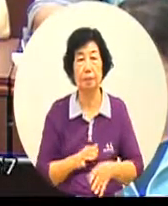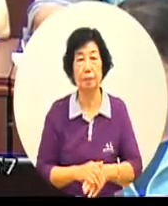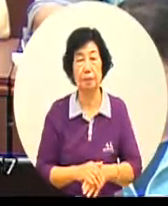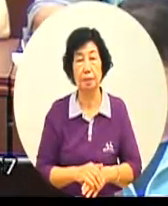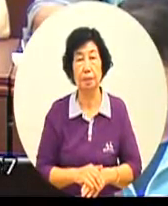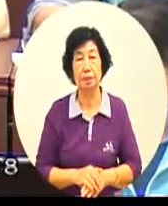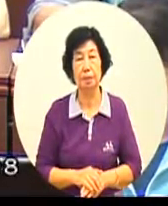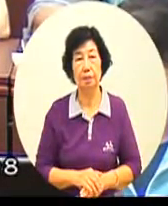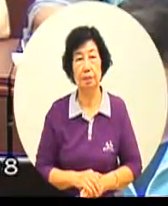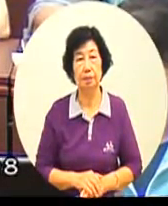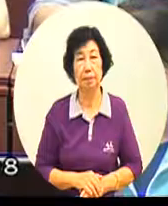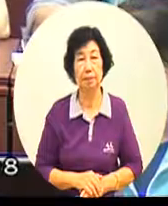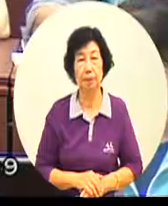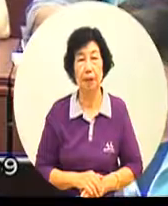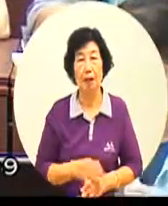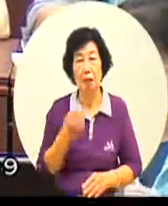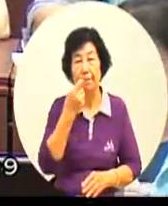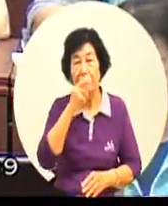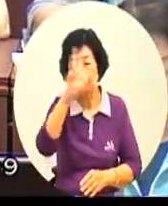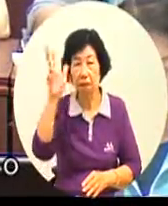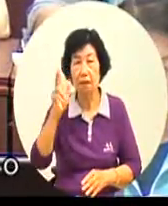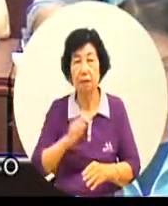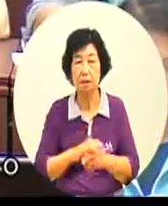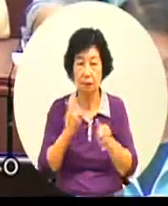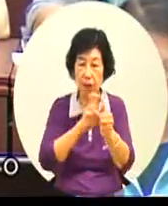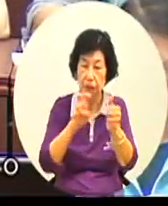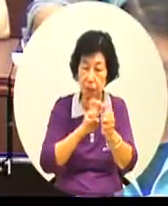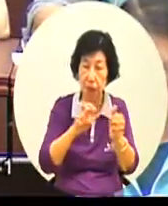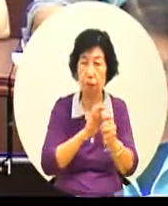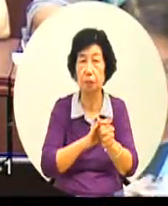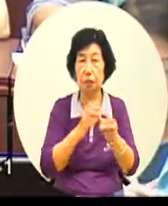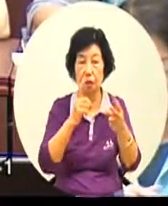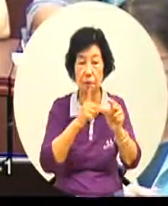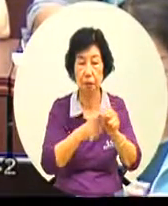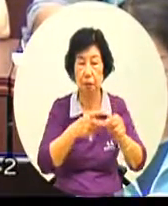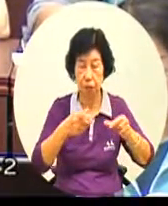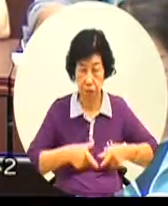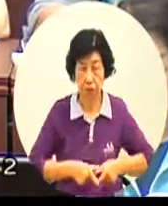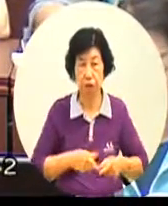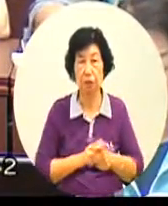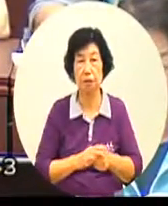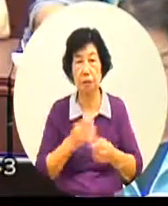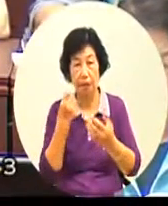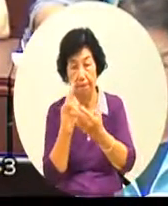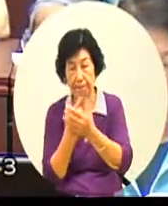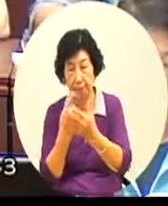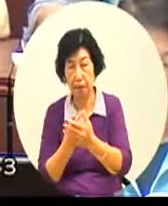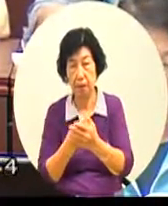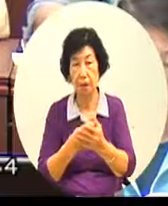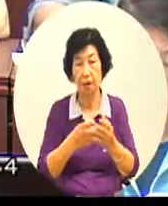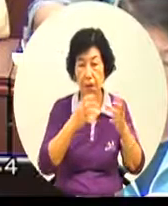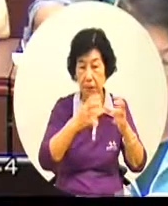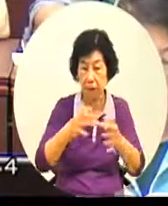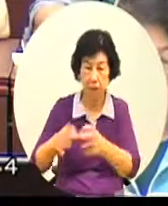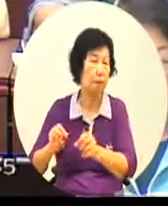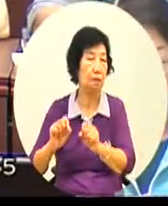都要有。日照中心，但是每一个日照的点其实设置的样态都会不太一样。那因